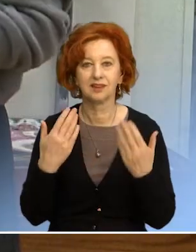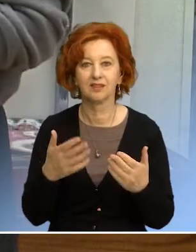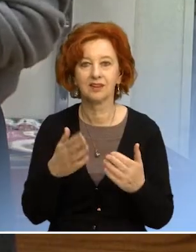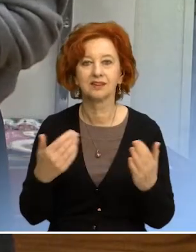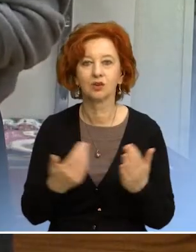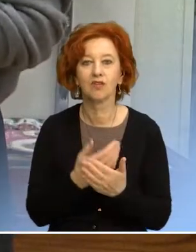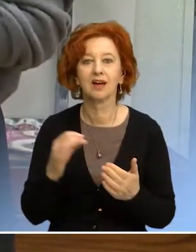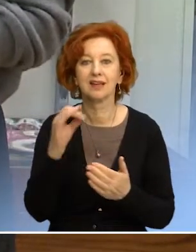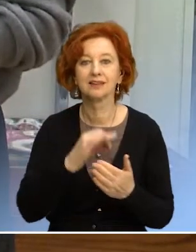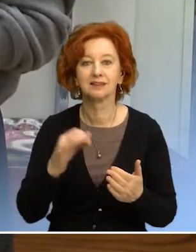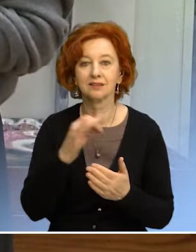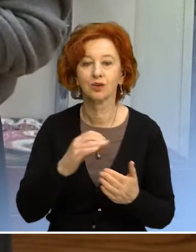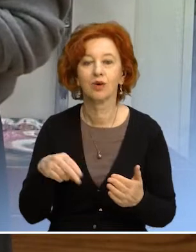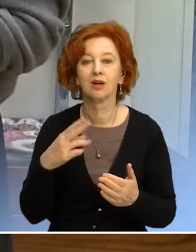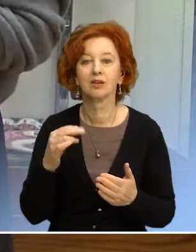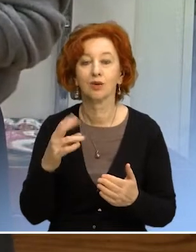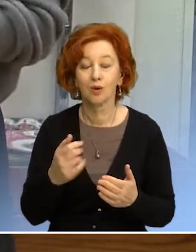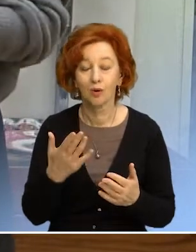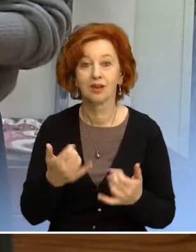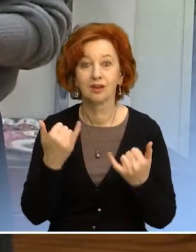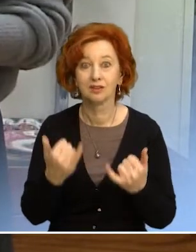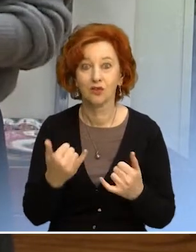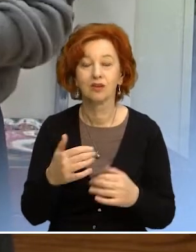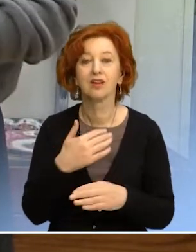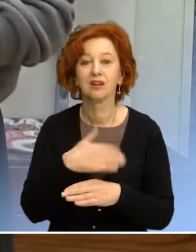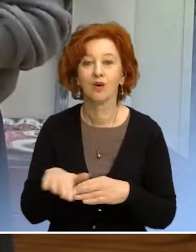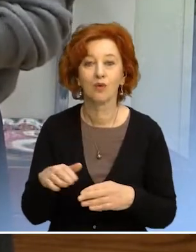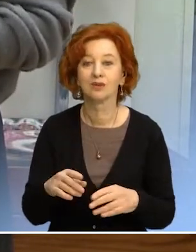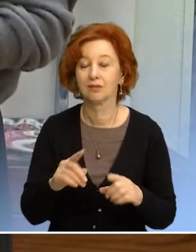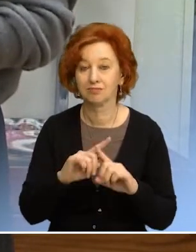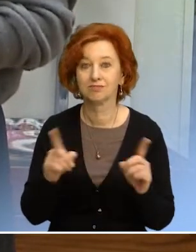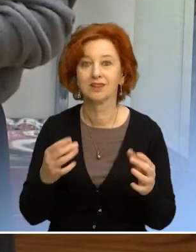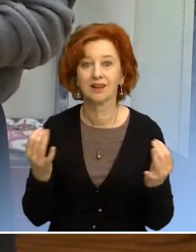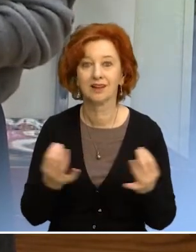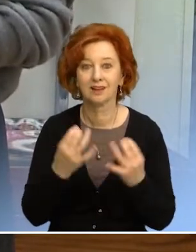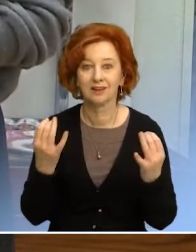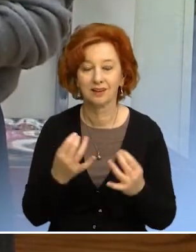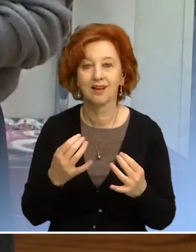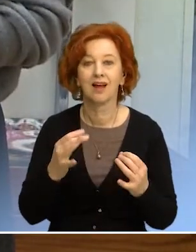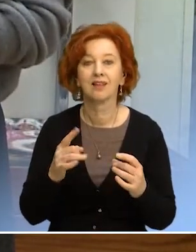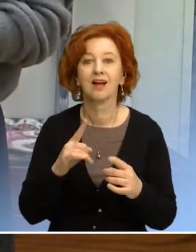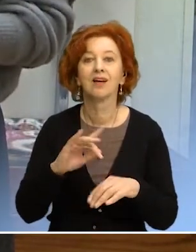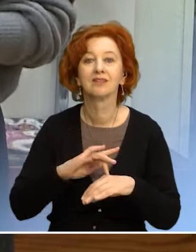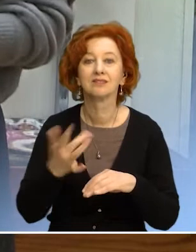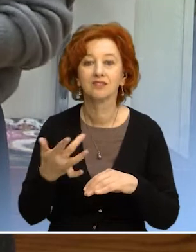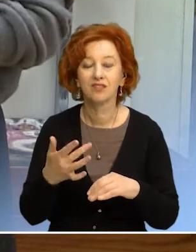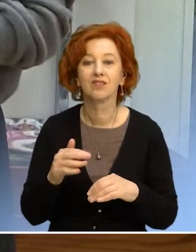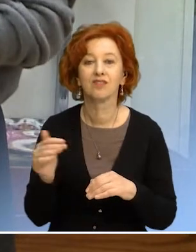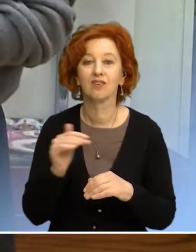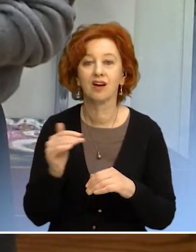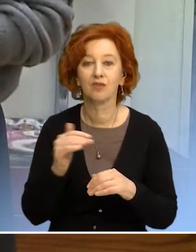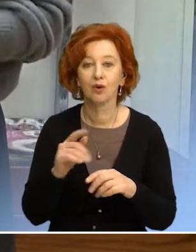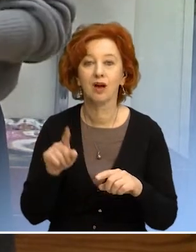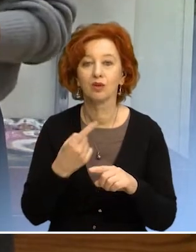Здравствуйте, с вами снова «История Дона», и наша тема сегодня невероятно хрупкая и невероятно красивая. Это фарфор. Бытовые предметы,